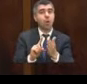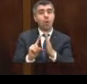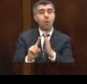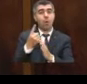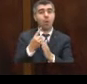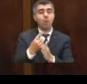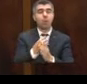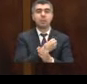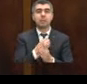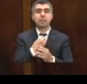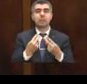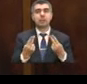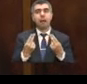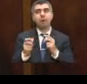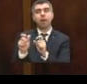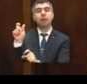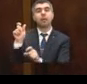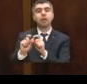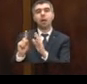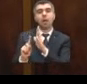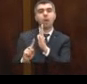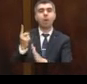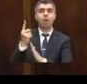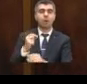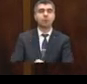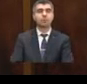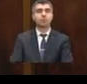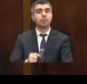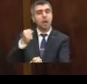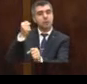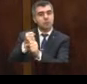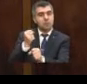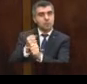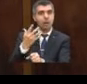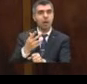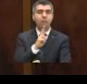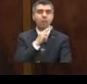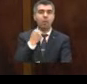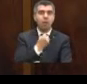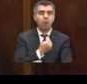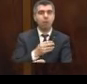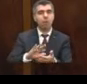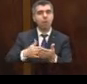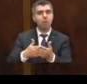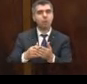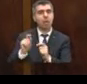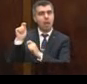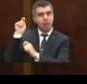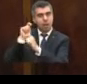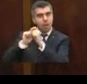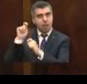لصحة المواطنين قبل كل اعتبار، بفضل عمل مؤسسات الدولة المدنية منها